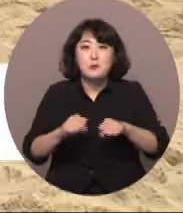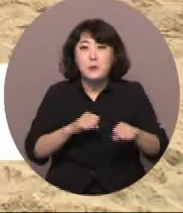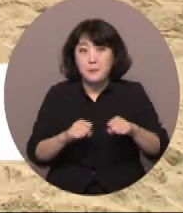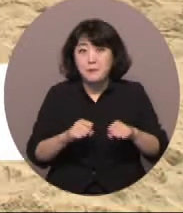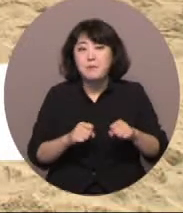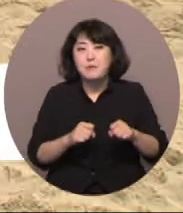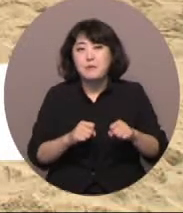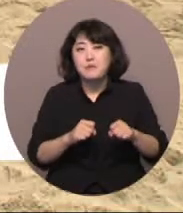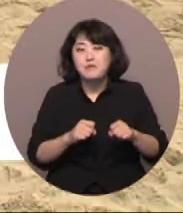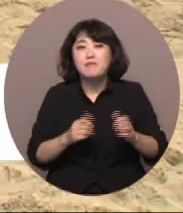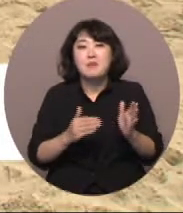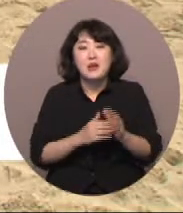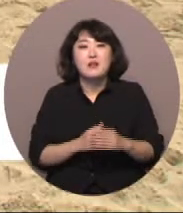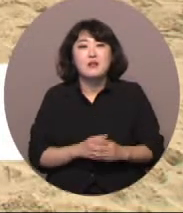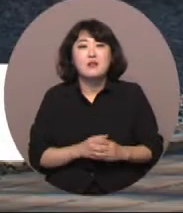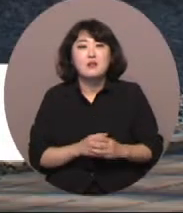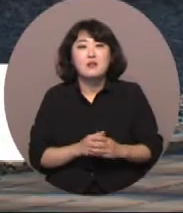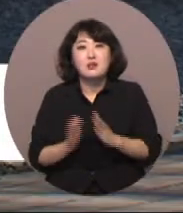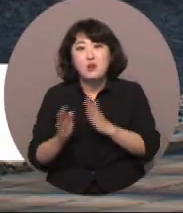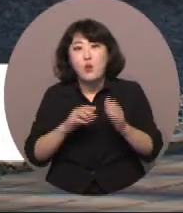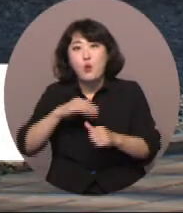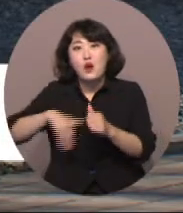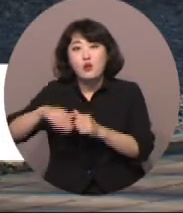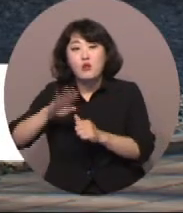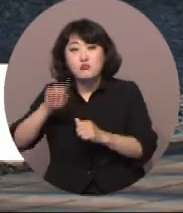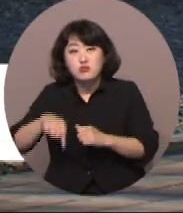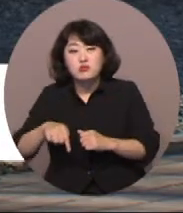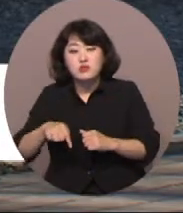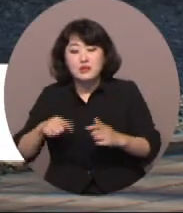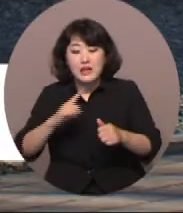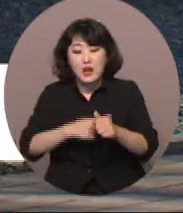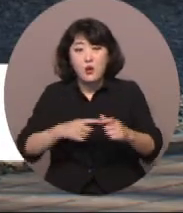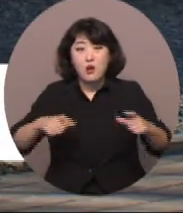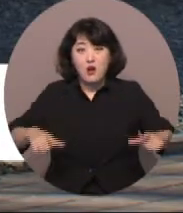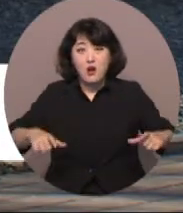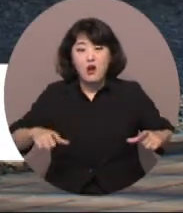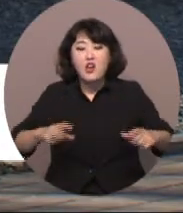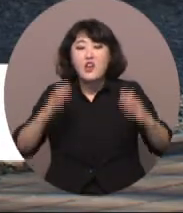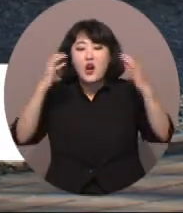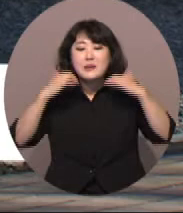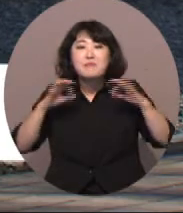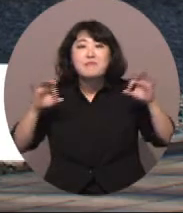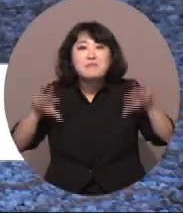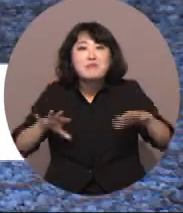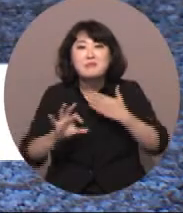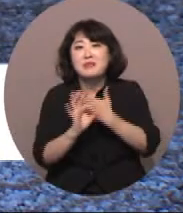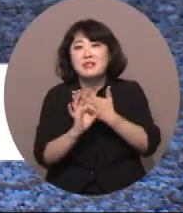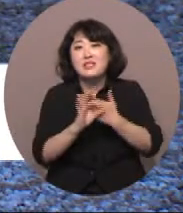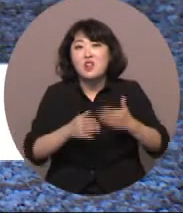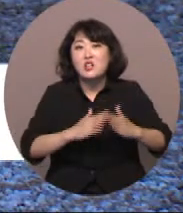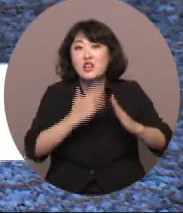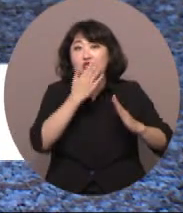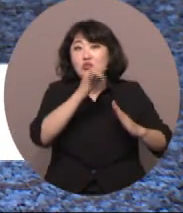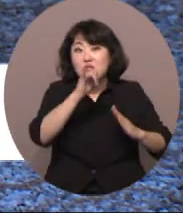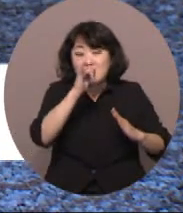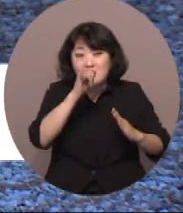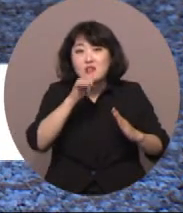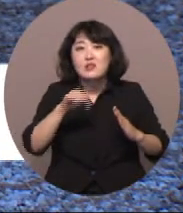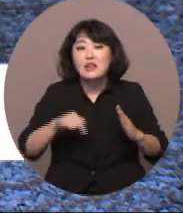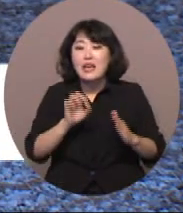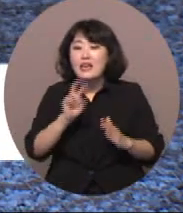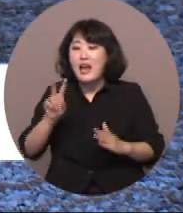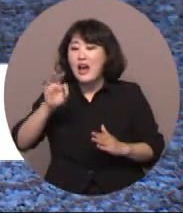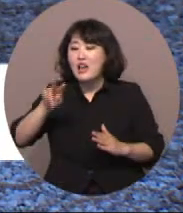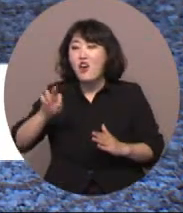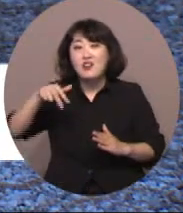활동해 왔습니다 한편 환경부는 자연환경지구 내 여름철 한시적으로 설치 가능한 시설 가운데